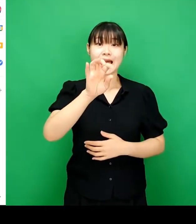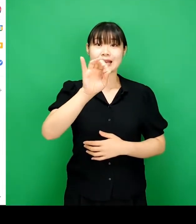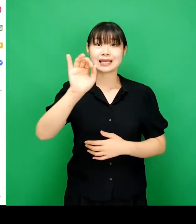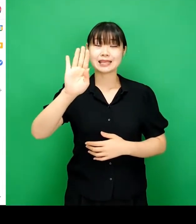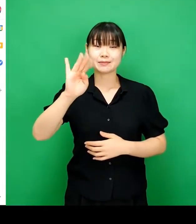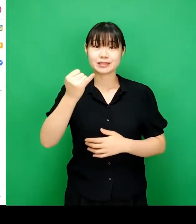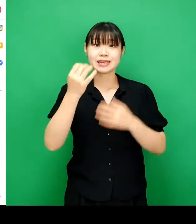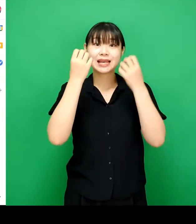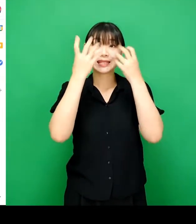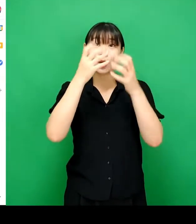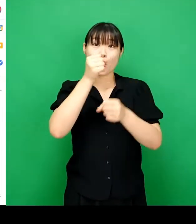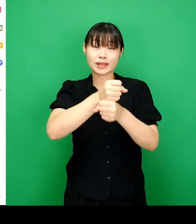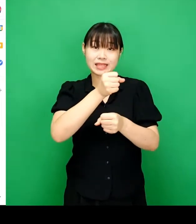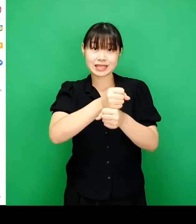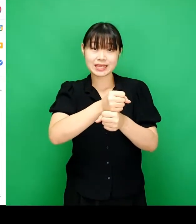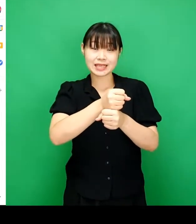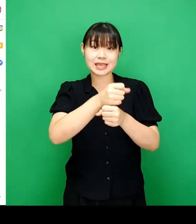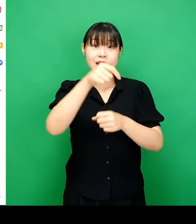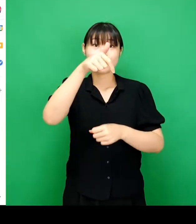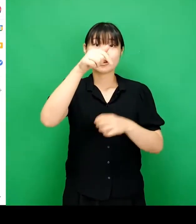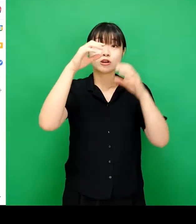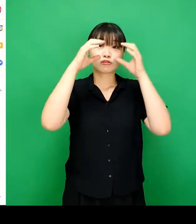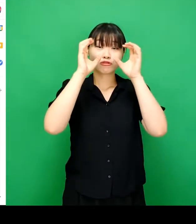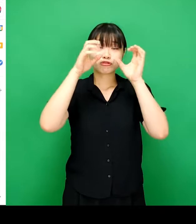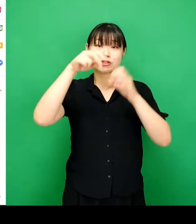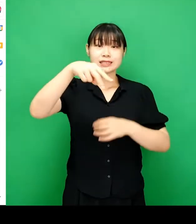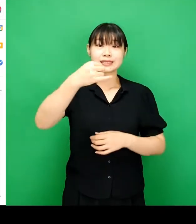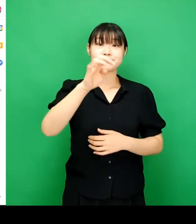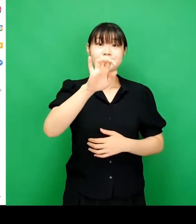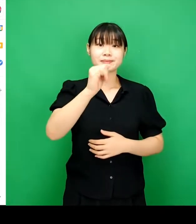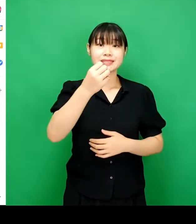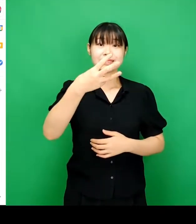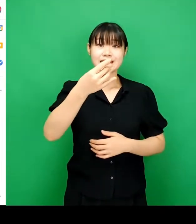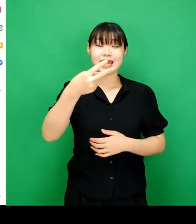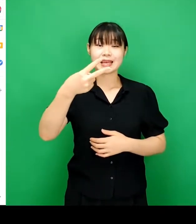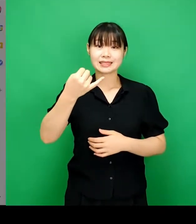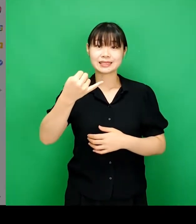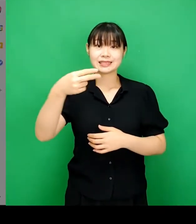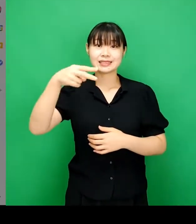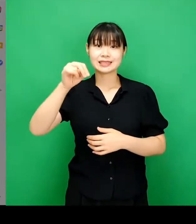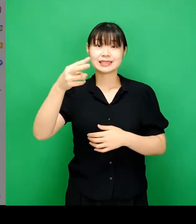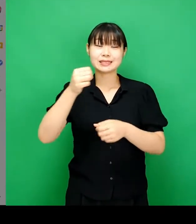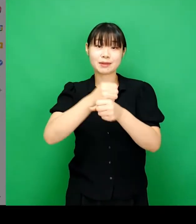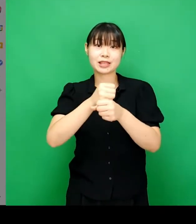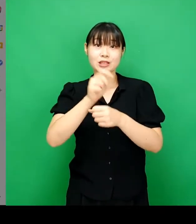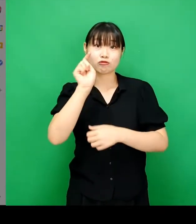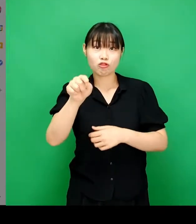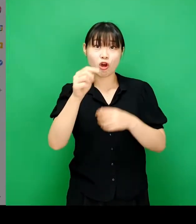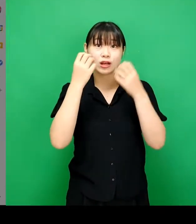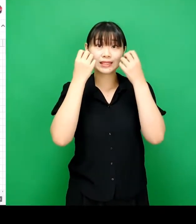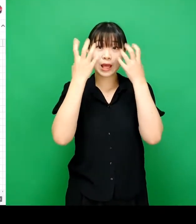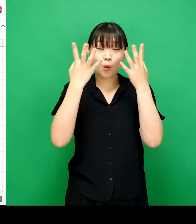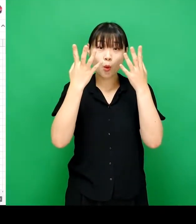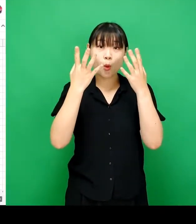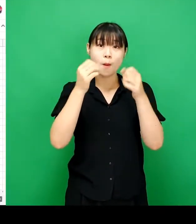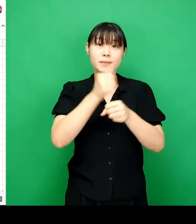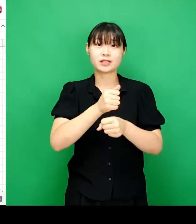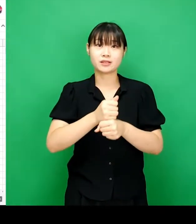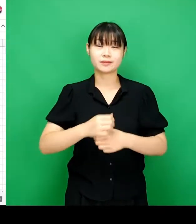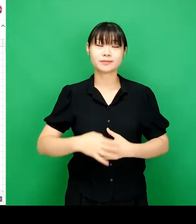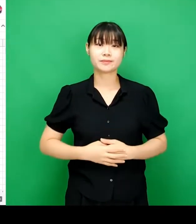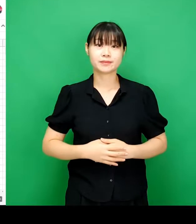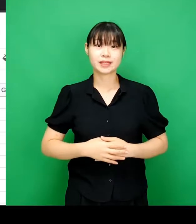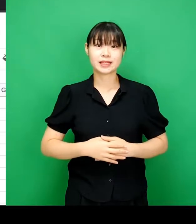구글 드라이브에서 새로 만들기, 구글 스프레드시트 만들기를 클릭해 새로운